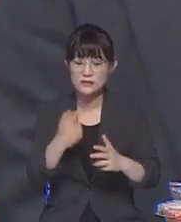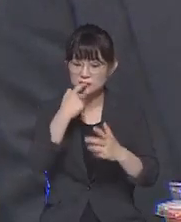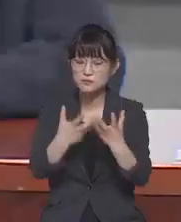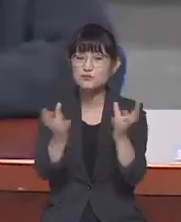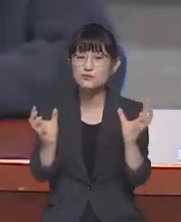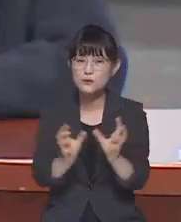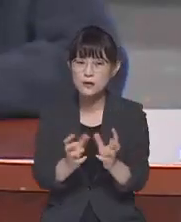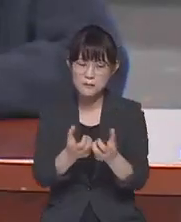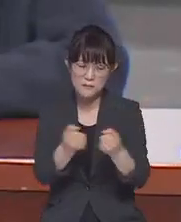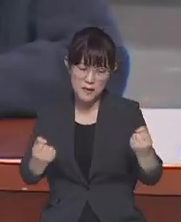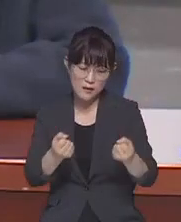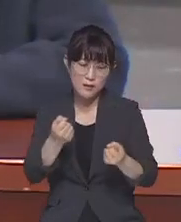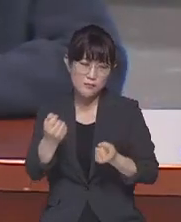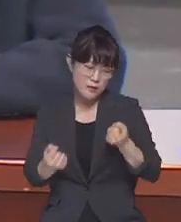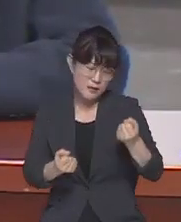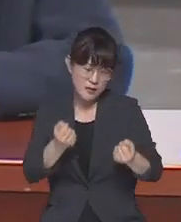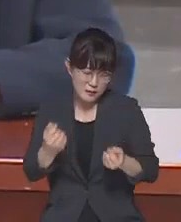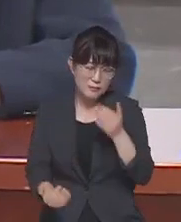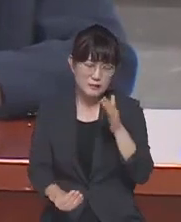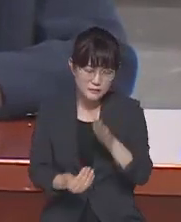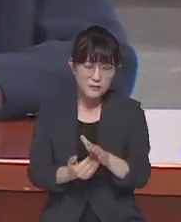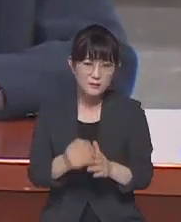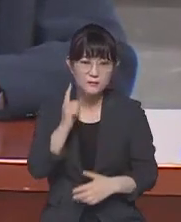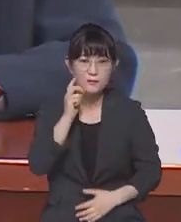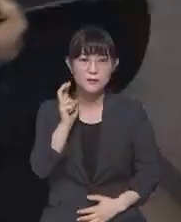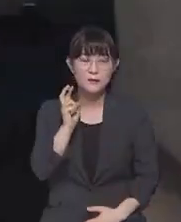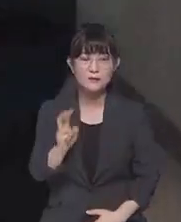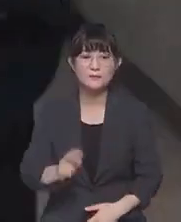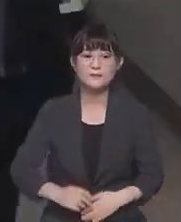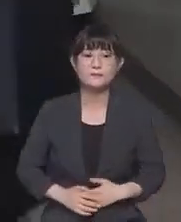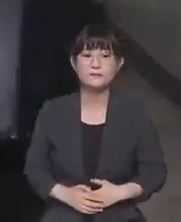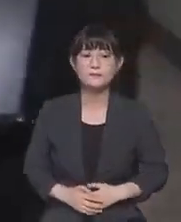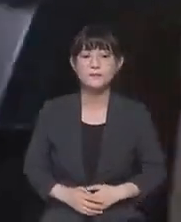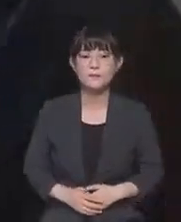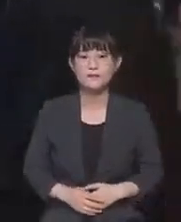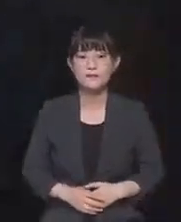민주당 계파 갈등의 분수령이 될 전망입니다. KBC 이상환입니다.